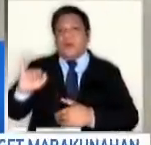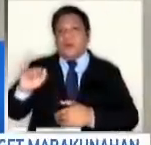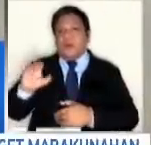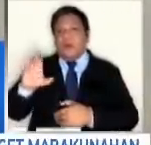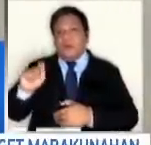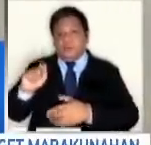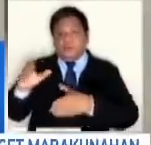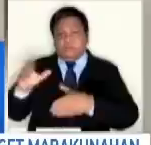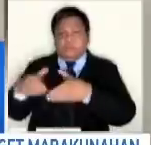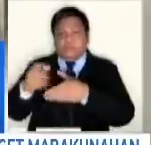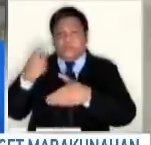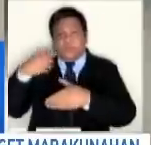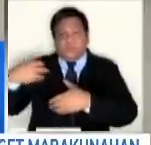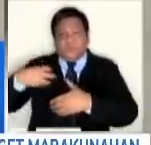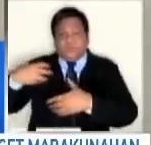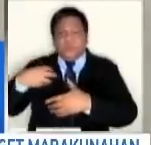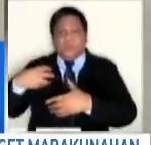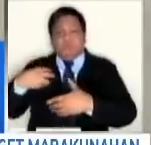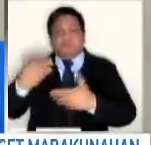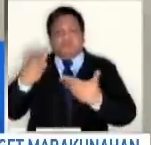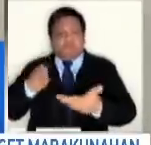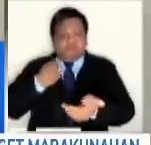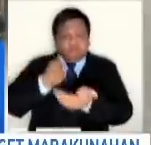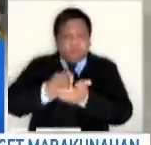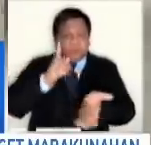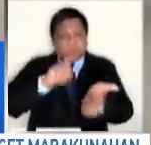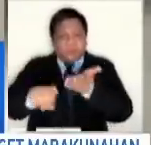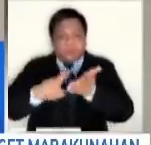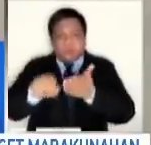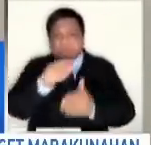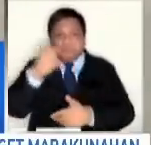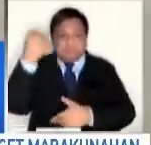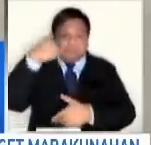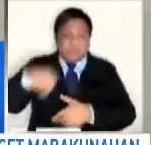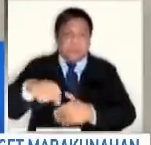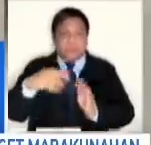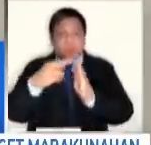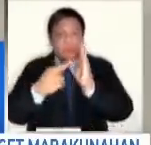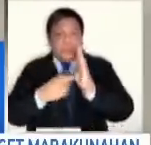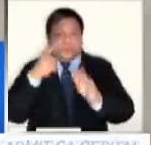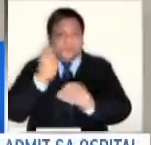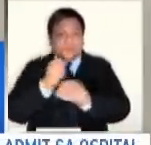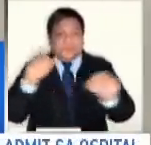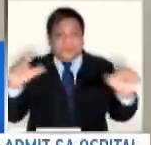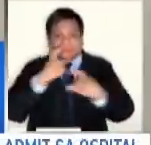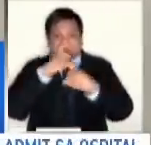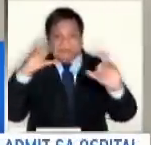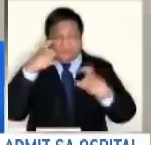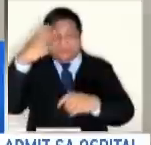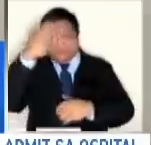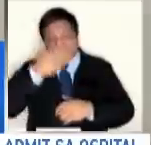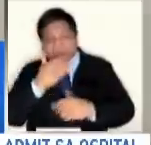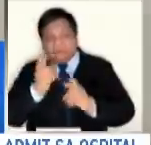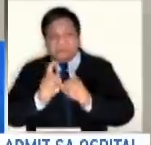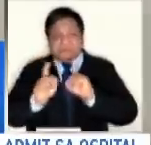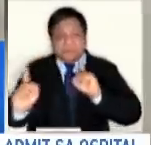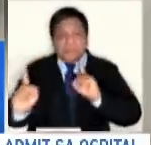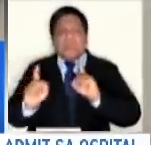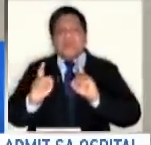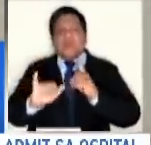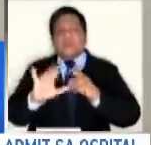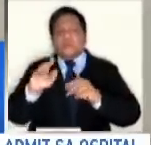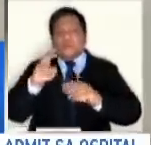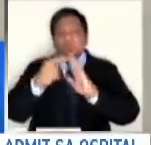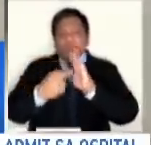para sa mga lumalabag sa health and safety protocols pati na rin sa mga lumalabag dito sa mga panuntunan laban sa mga Colorum.